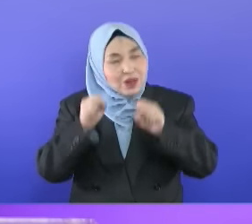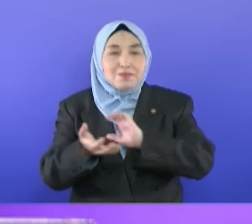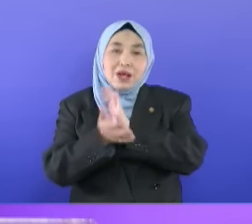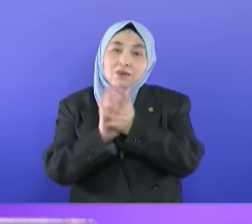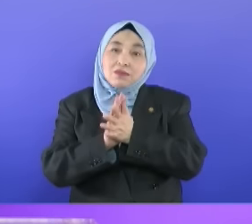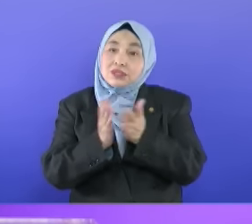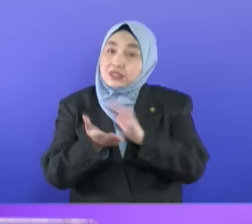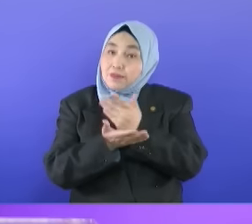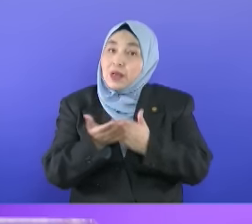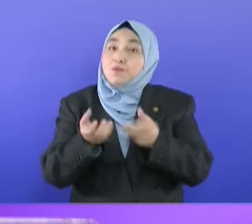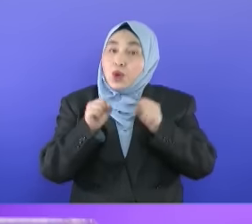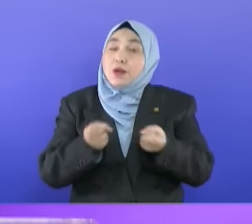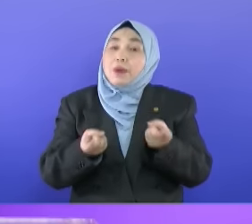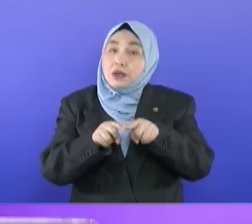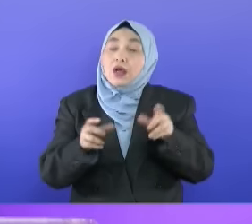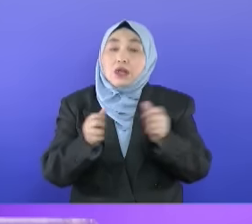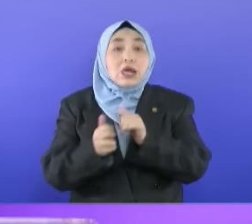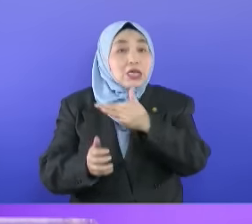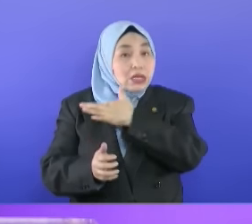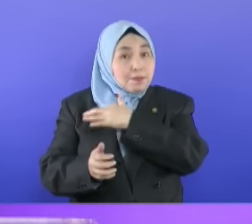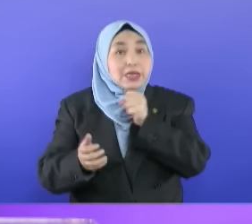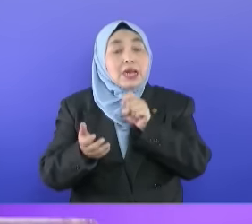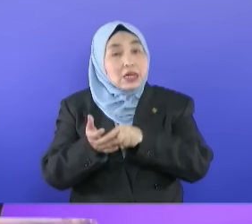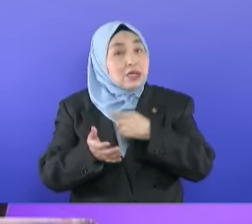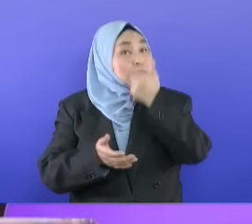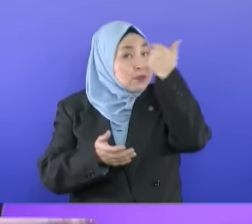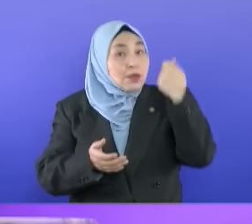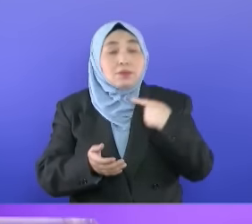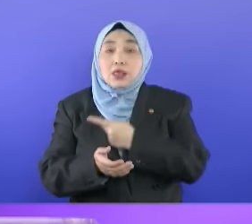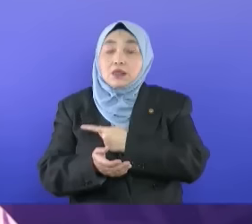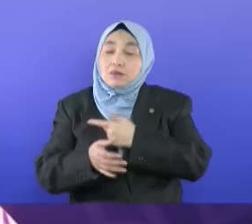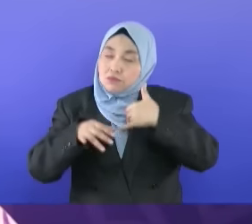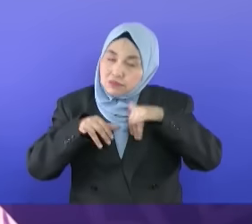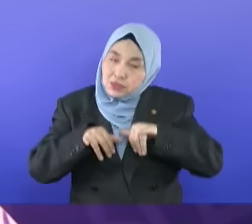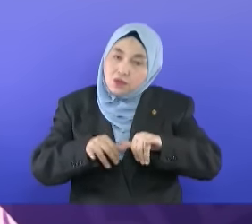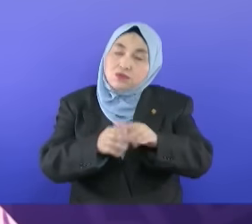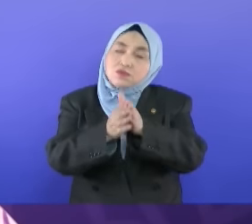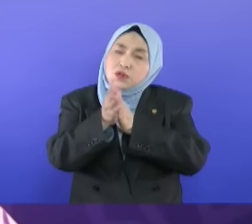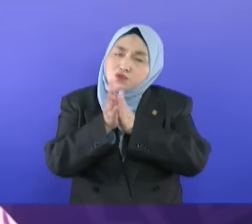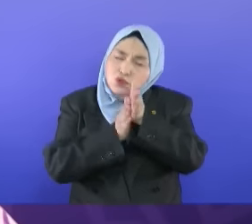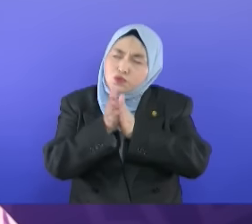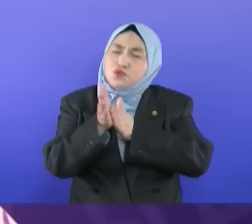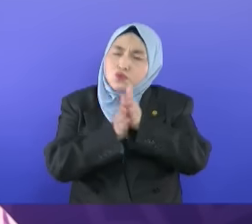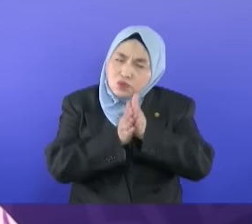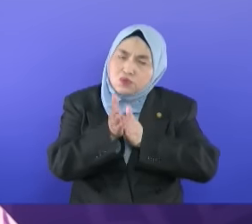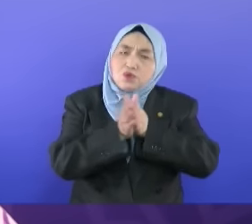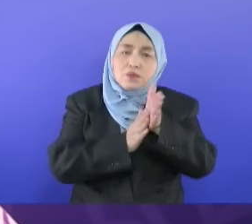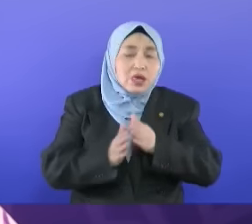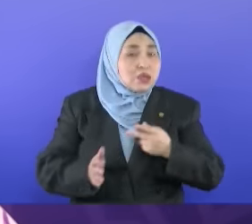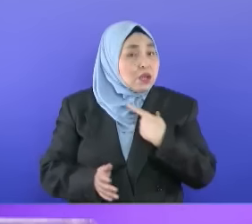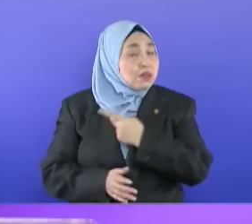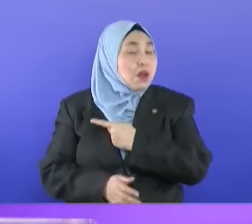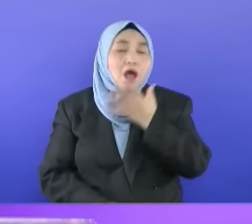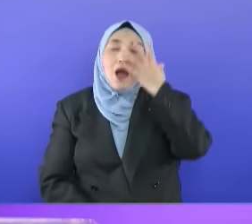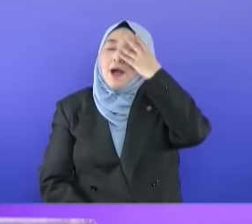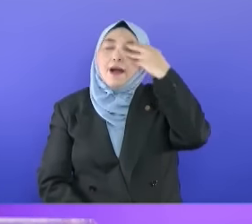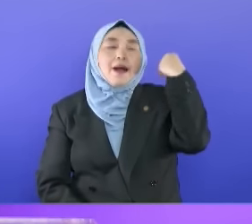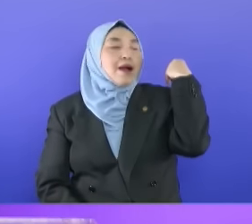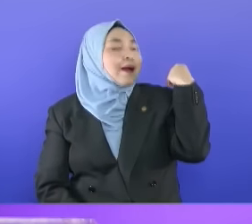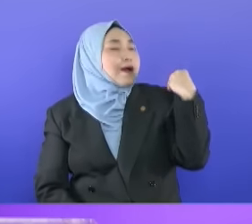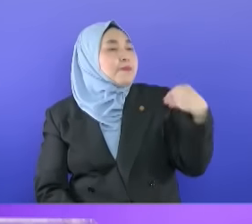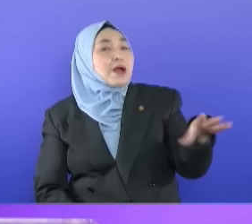boleh berlaku dan dengan keimanan ini menyebabkan kita terus berusaha berusia kita kisah pasar